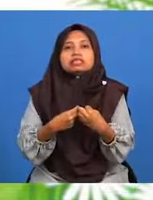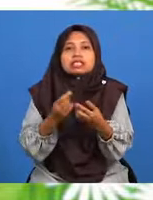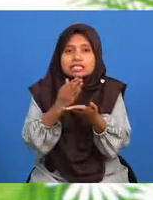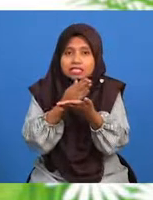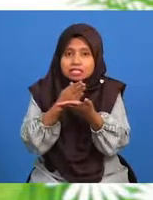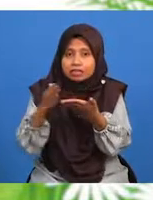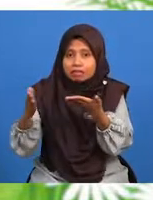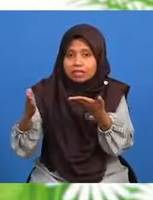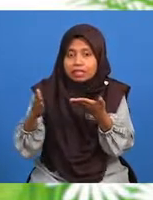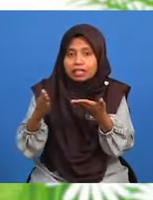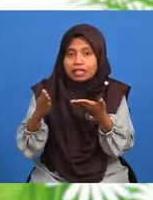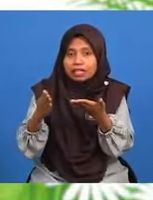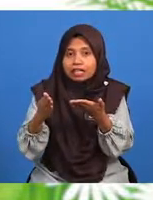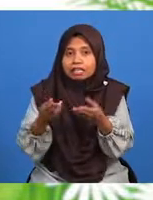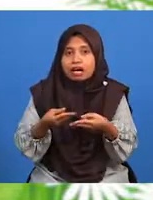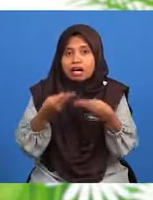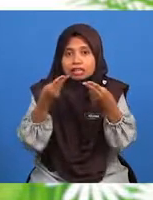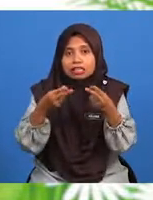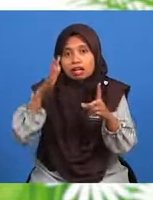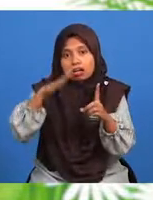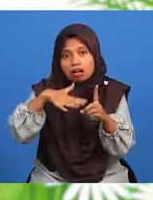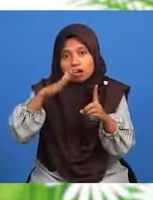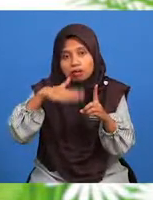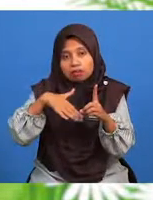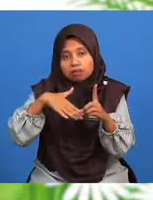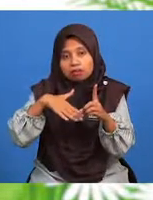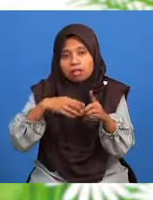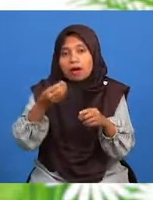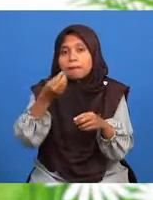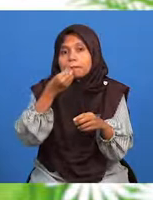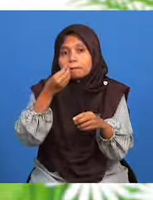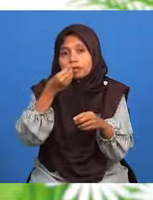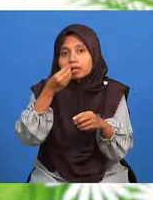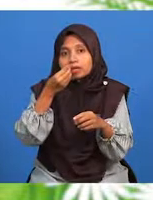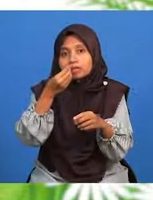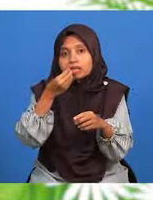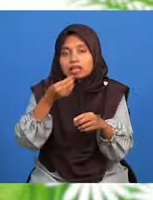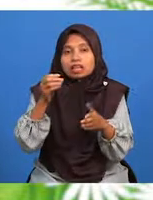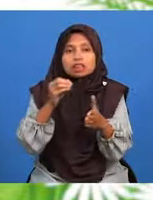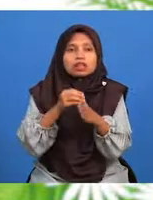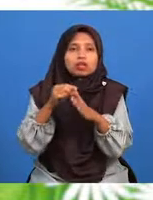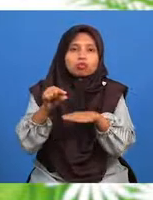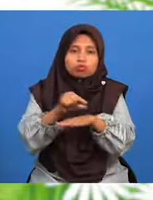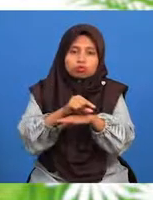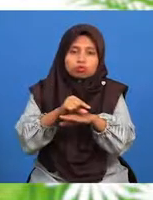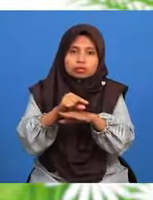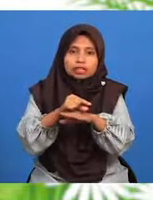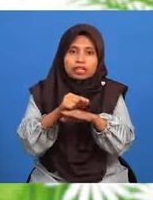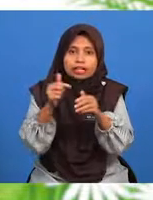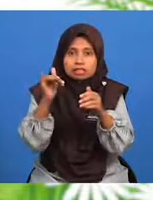sebahagian daripada mas kahwinnya, maka makanlah, iaitu gunakanlah pemberian yang halal